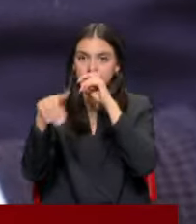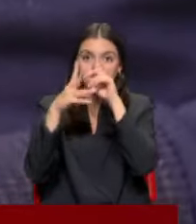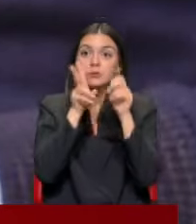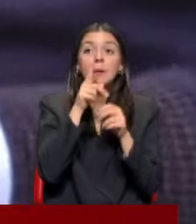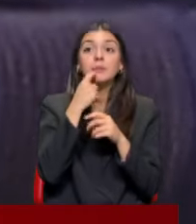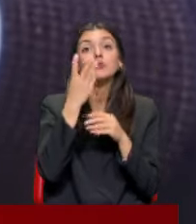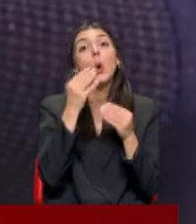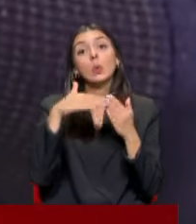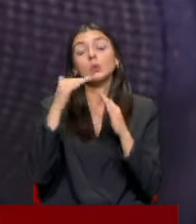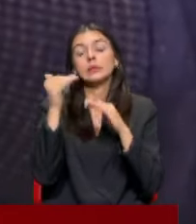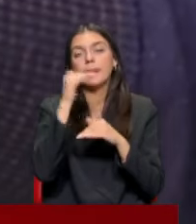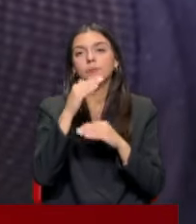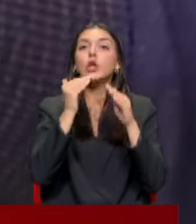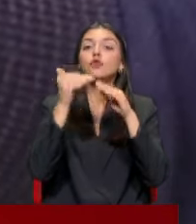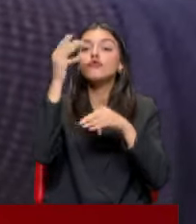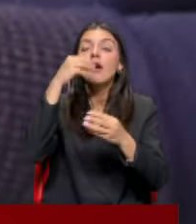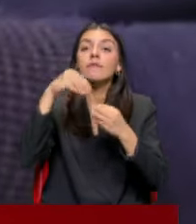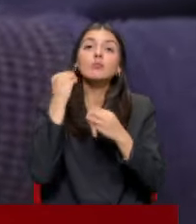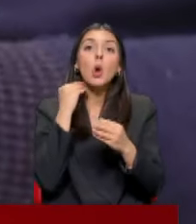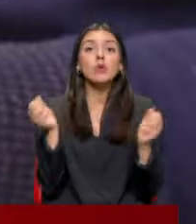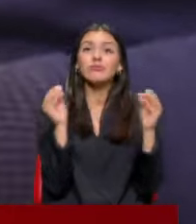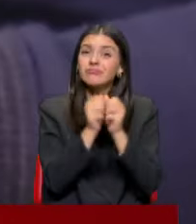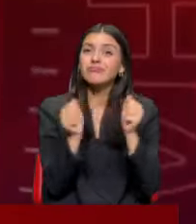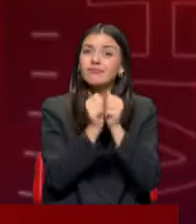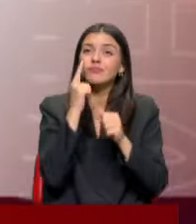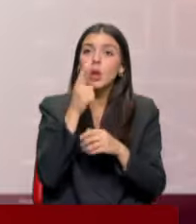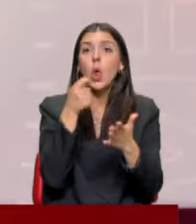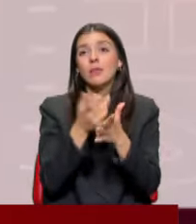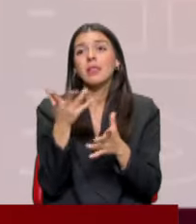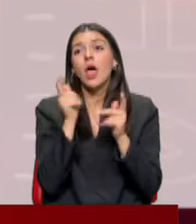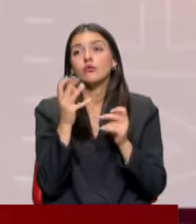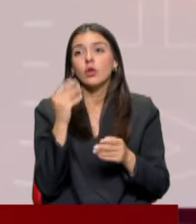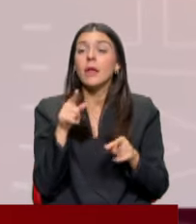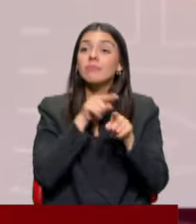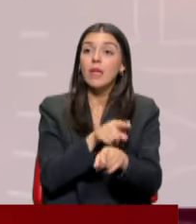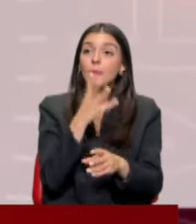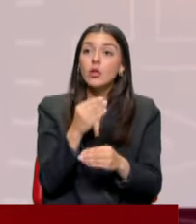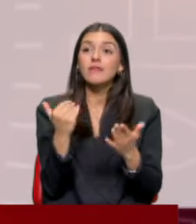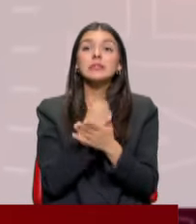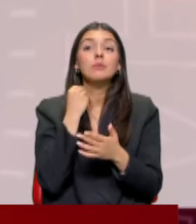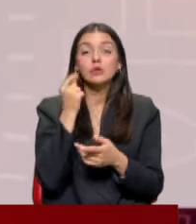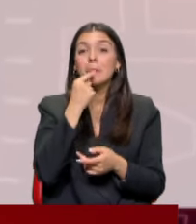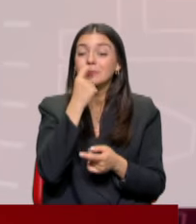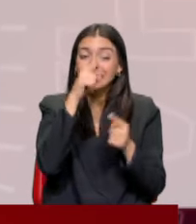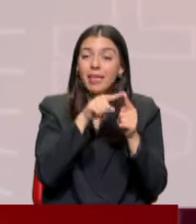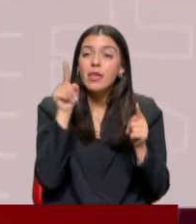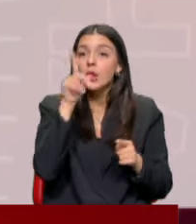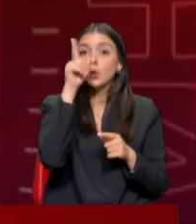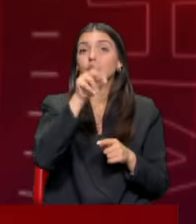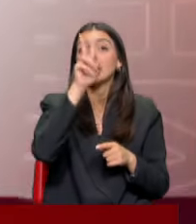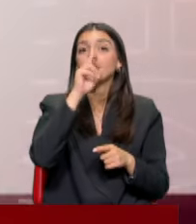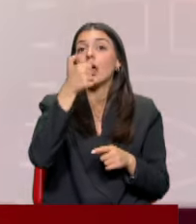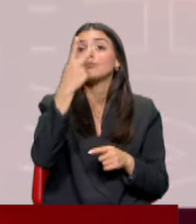yüksek. Yüksek faizle birlikte borç katlandıkça ödemek de zorlaşıyor. Takibe düşen kredi kartı borçları bir yılda %262